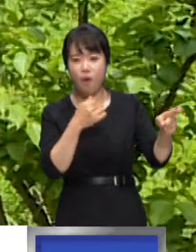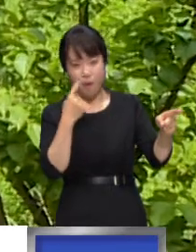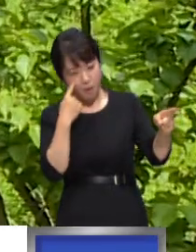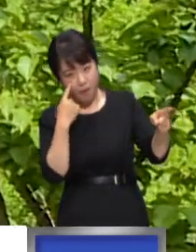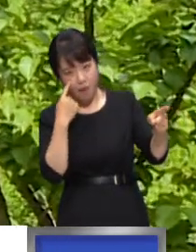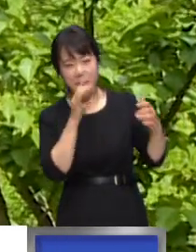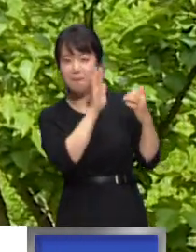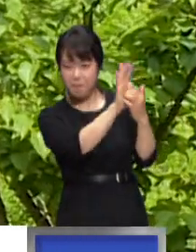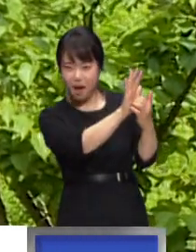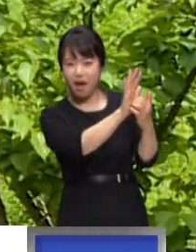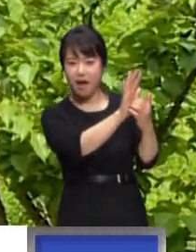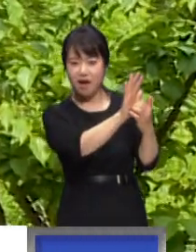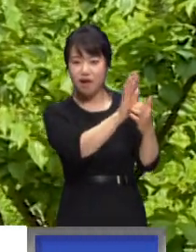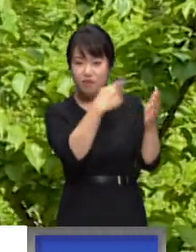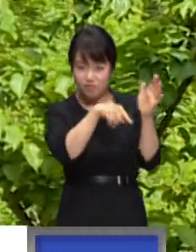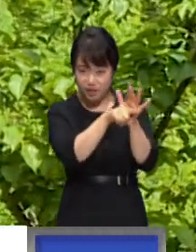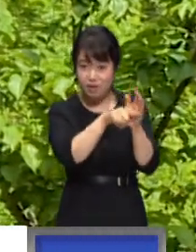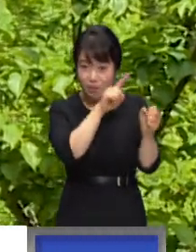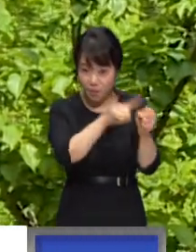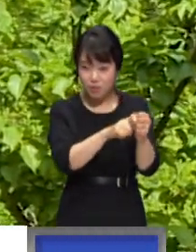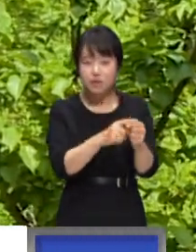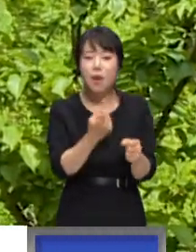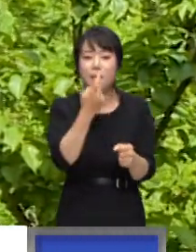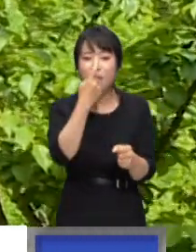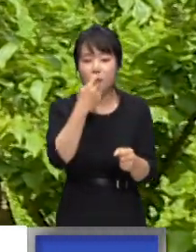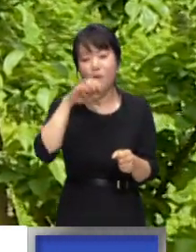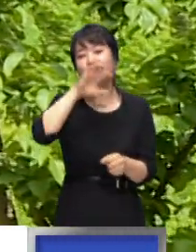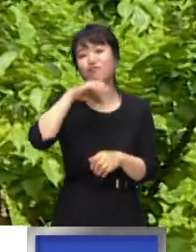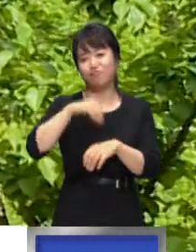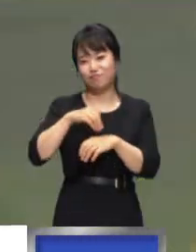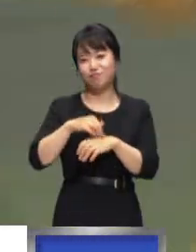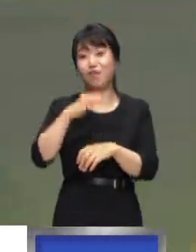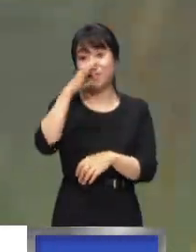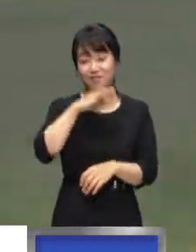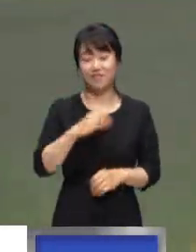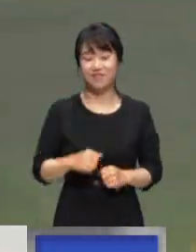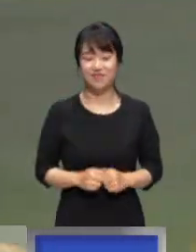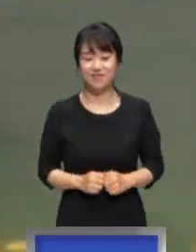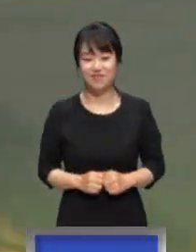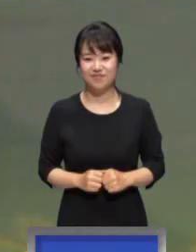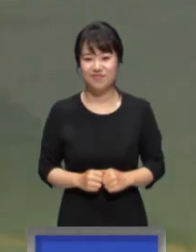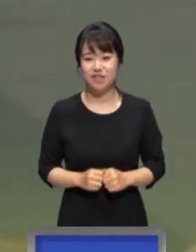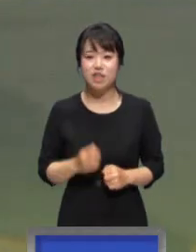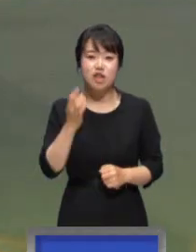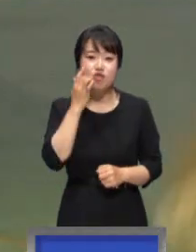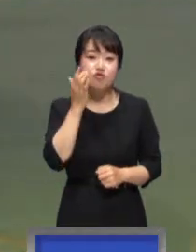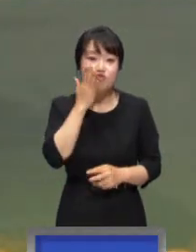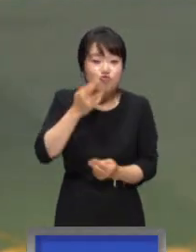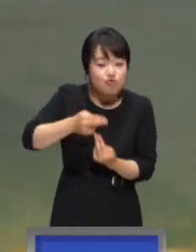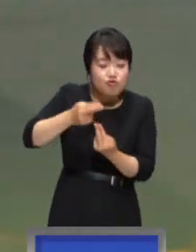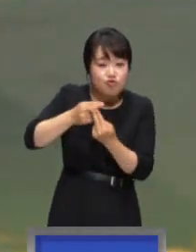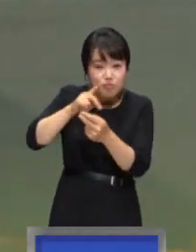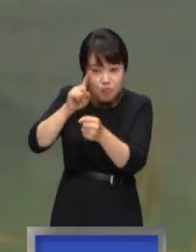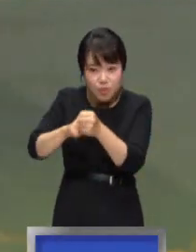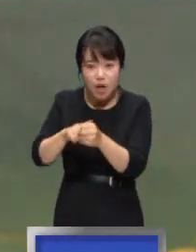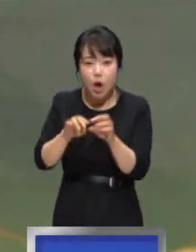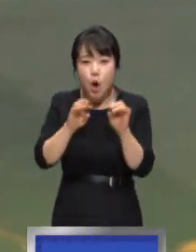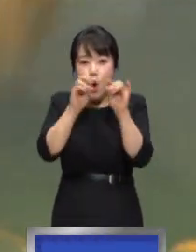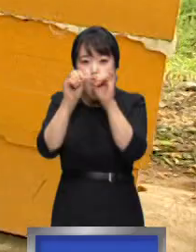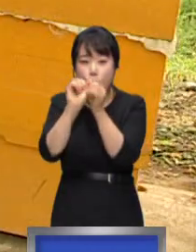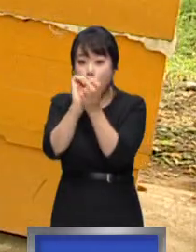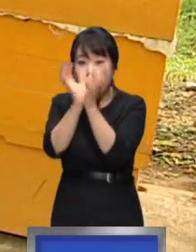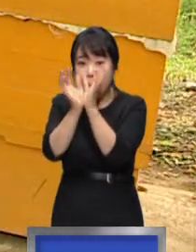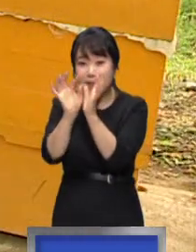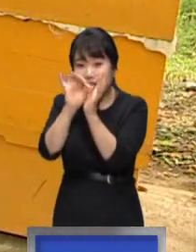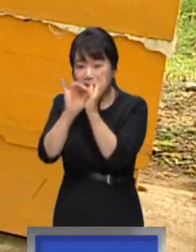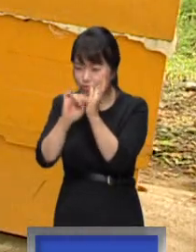방지, 그러니까 일어나지 않게끔 하는 것들도 배울 수 있어서 아주 좋고. 꿀을 모으는 과정에서 꽃가루를 옮겨